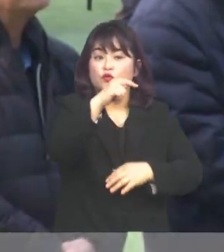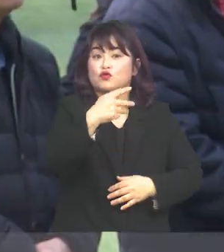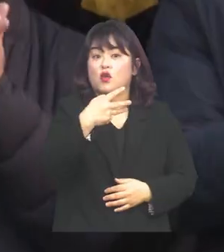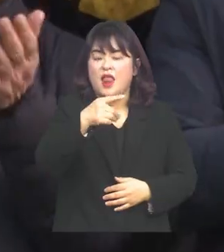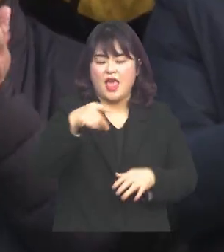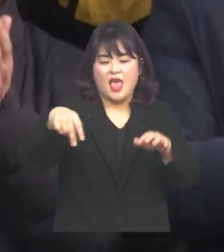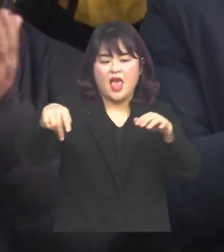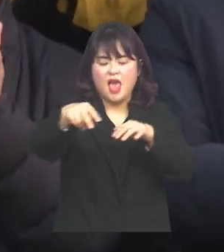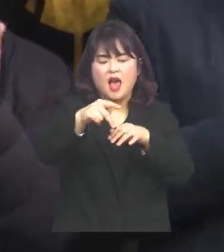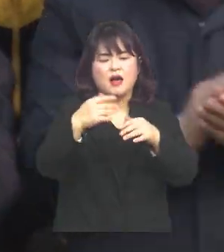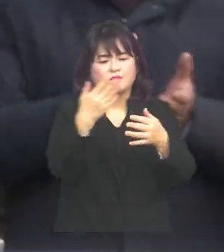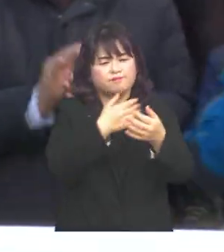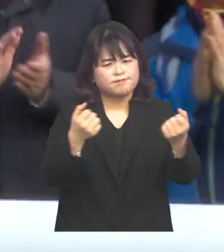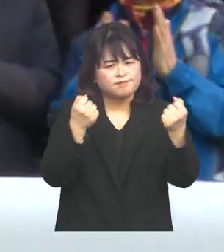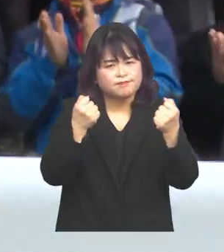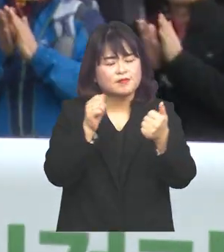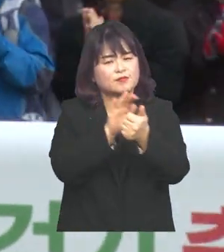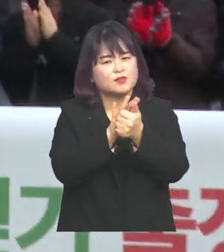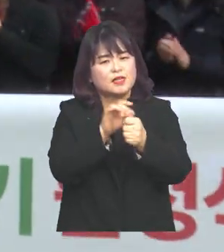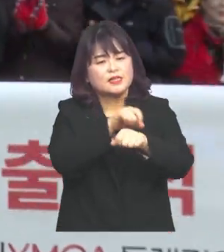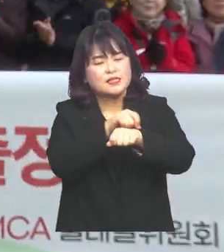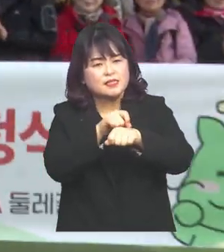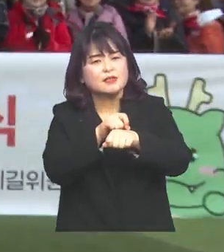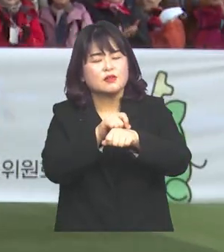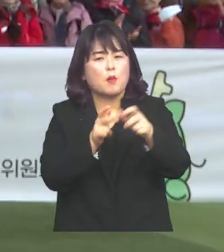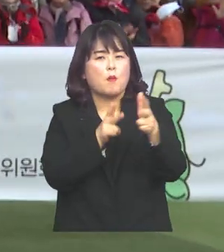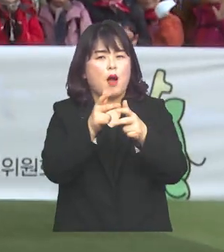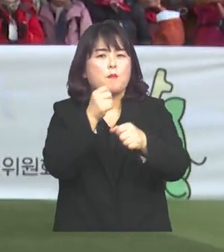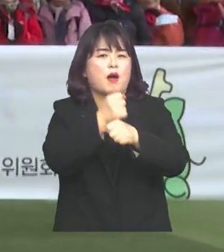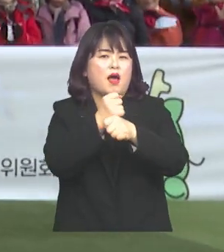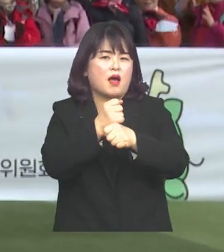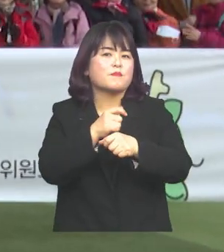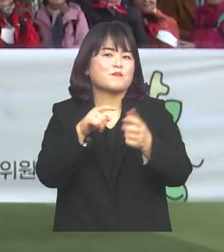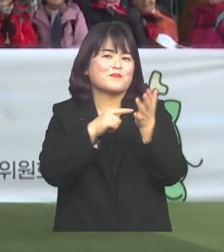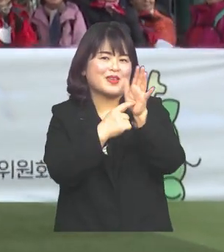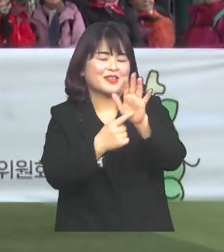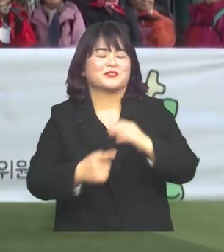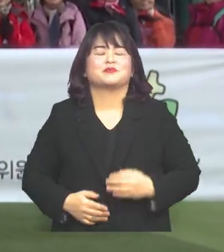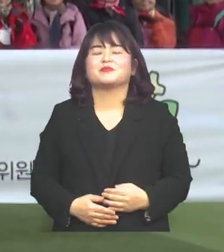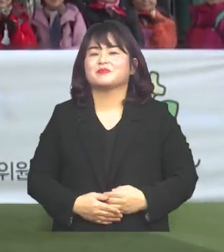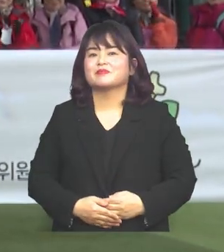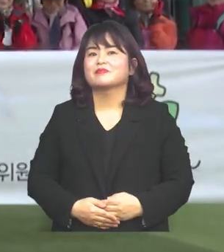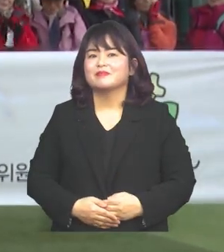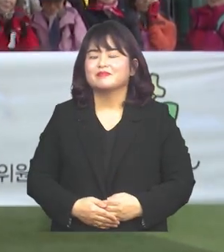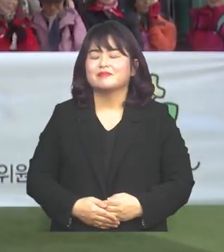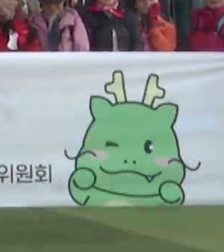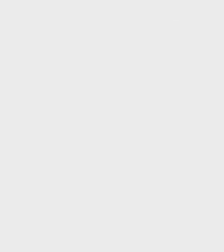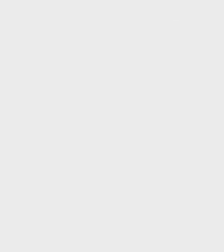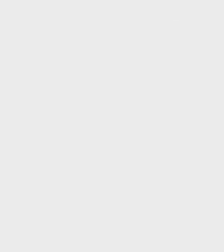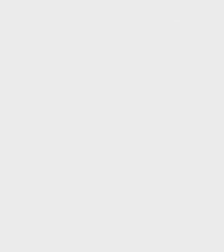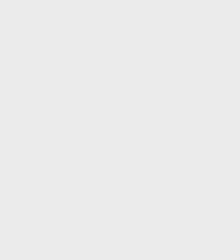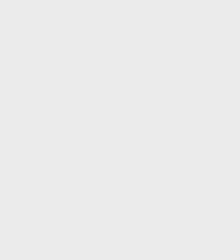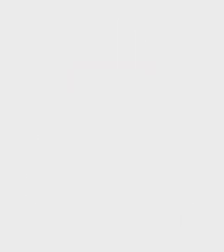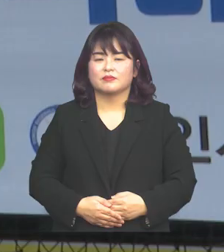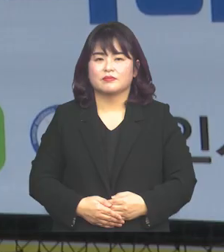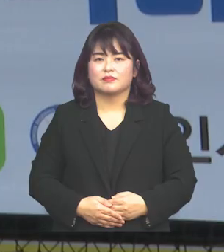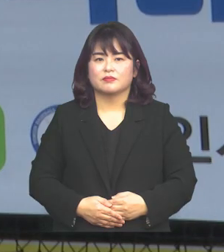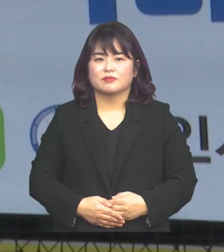자연을 살리고 시민 건강을 증진하는 지역 특화 사업으로 자리매김할 것이라고 말했습니다.